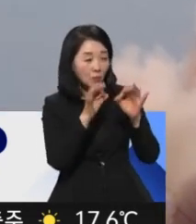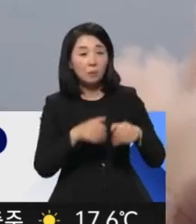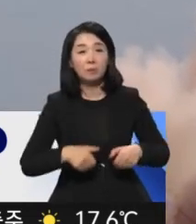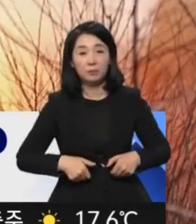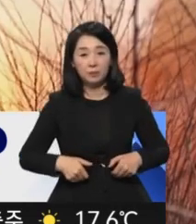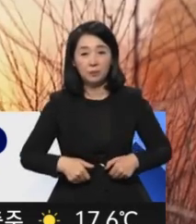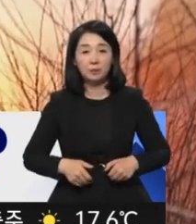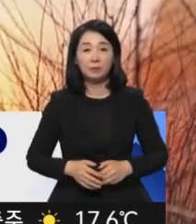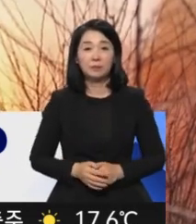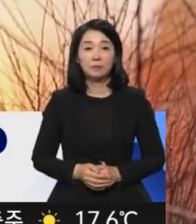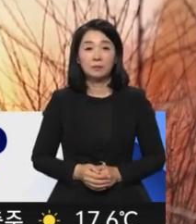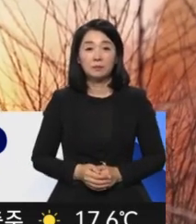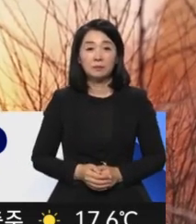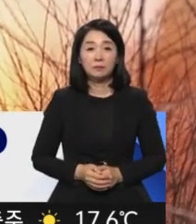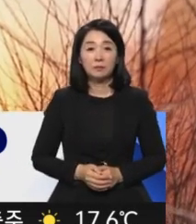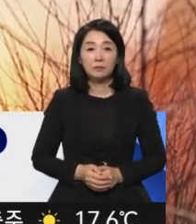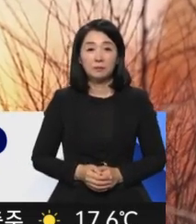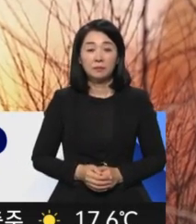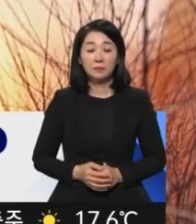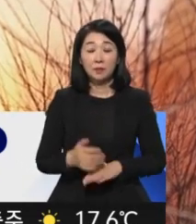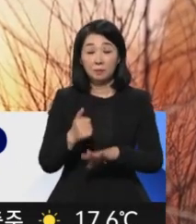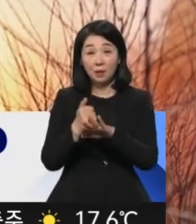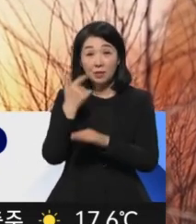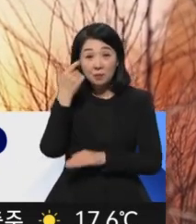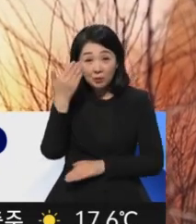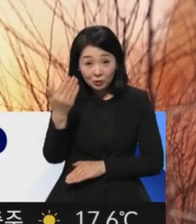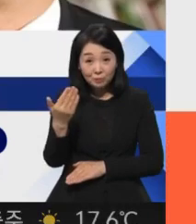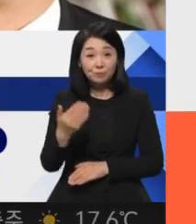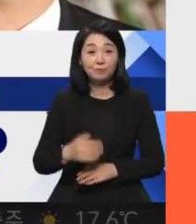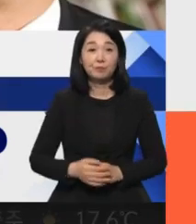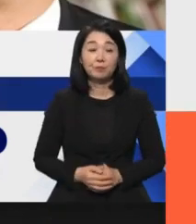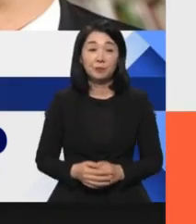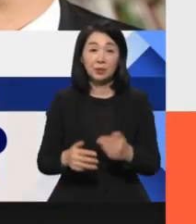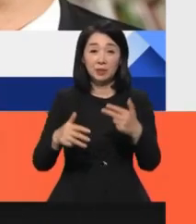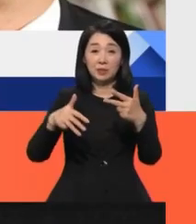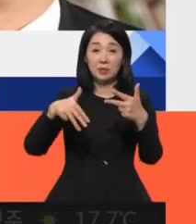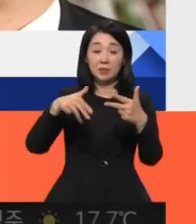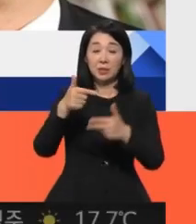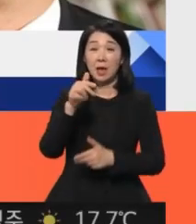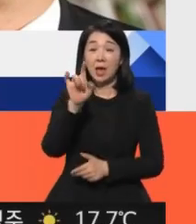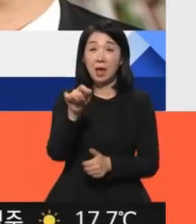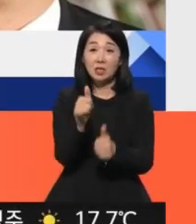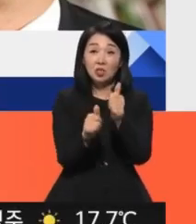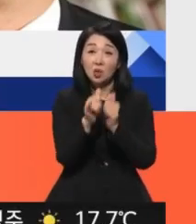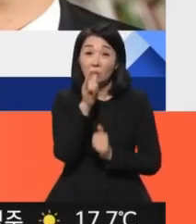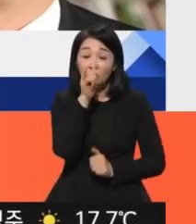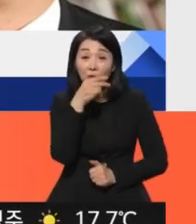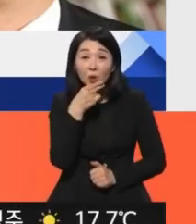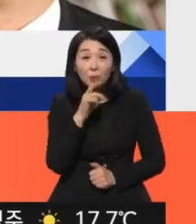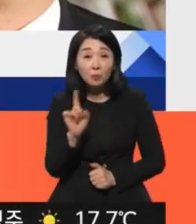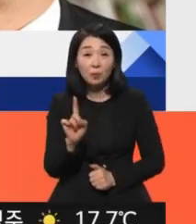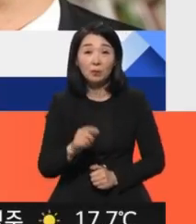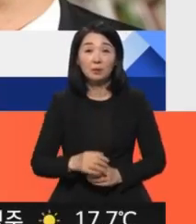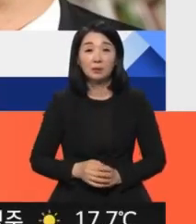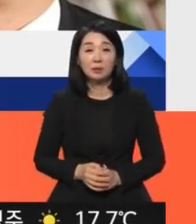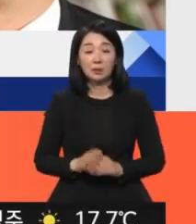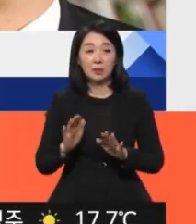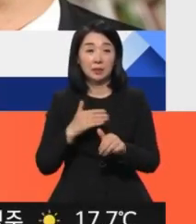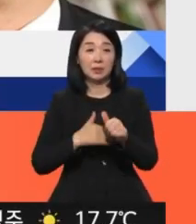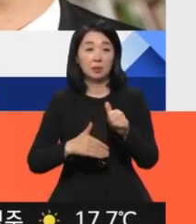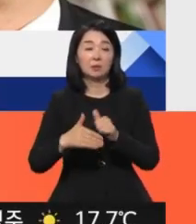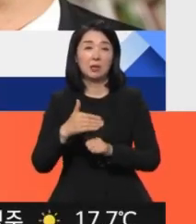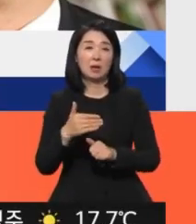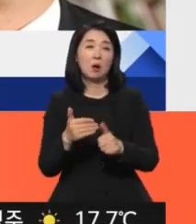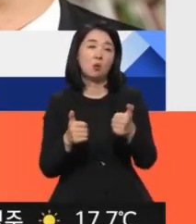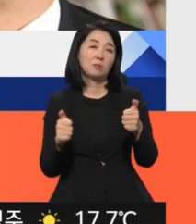상황이다 이렇게 저는 평가하고 있습니다. 네, 마지막 질문 짧게만 드리겠습니다. 7차 핵실험 네. 가능성 높게 보십니까? 현재로서는 저는